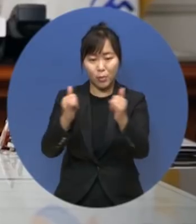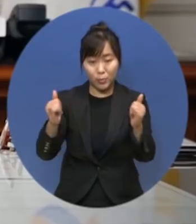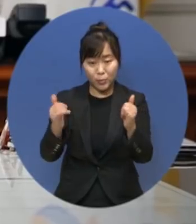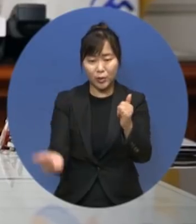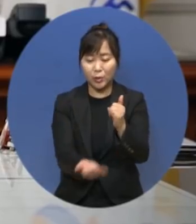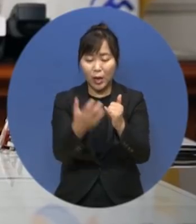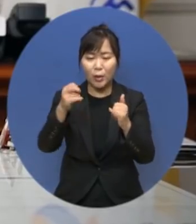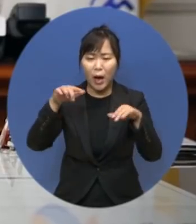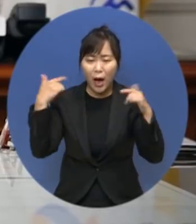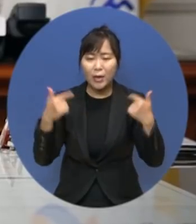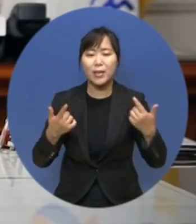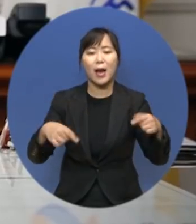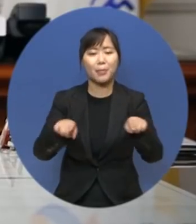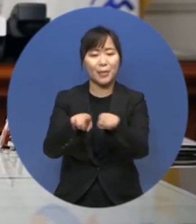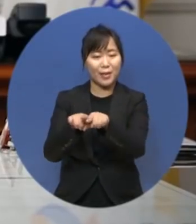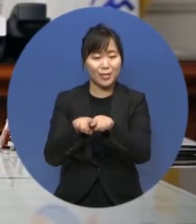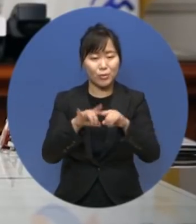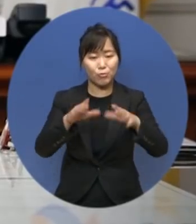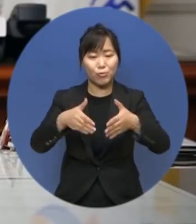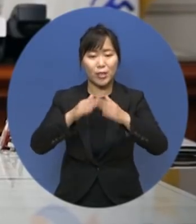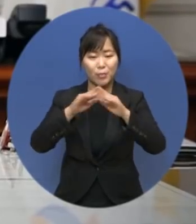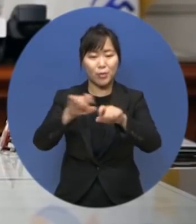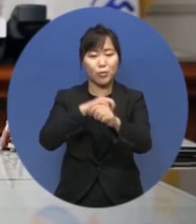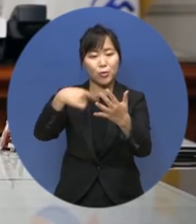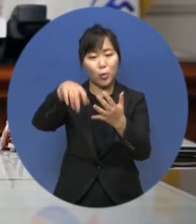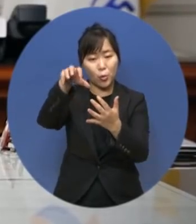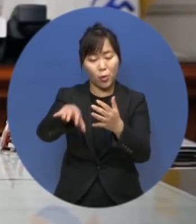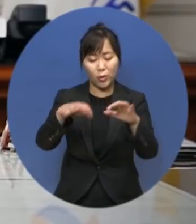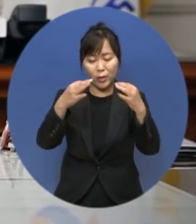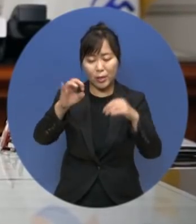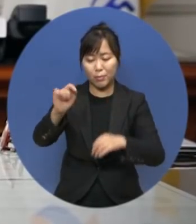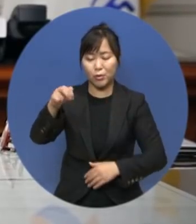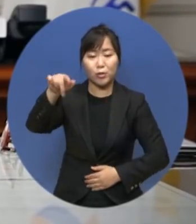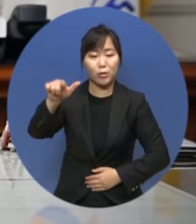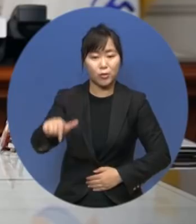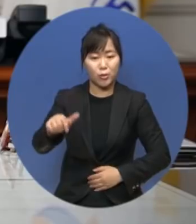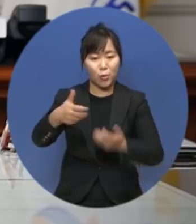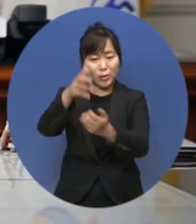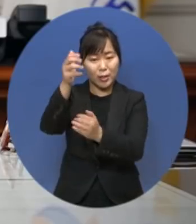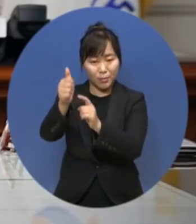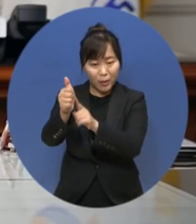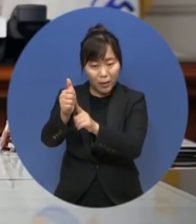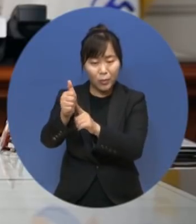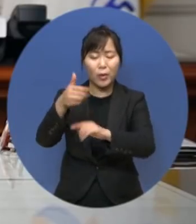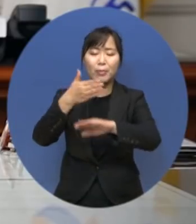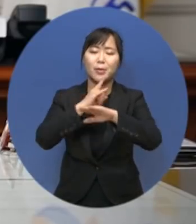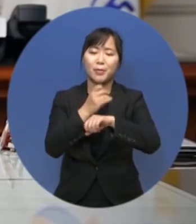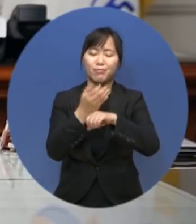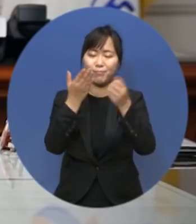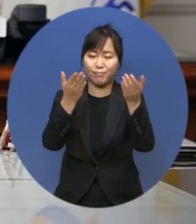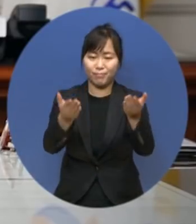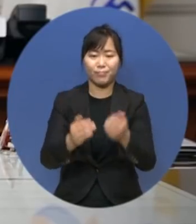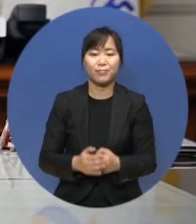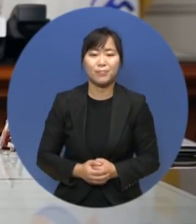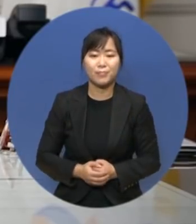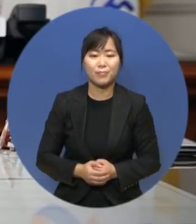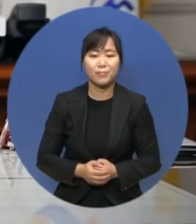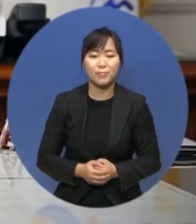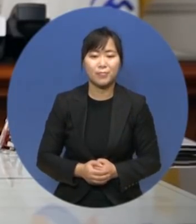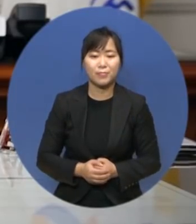직원분들과 늘 함께해 주시는 국립특수교육원 김은숙 원장님께도 감사의 말씀을